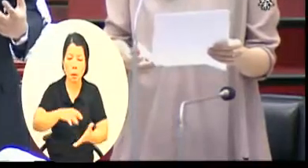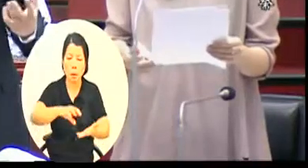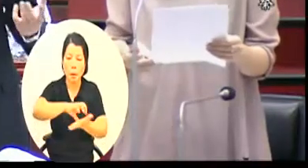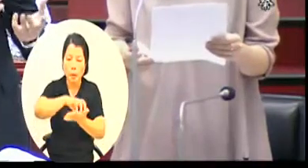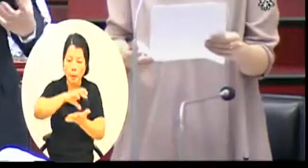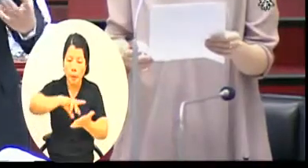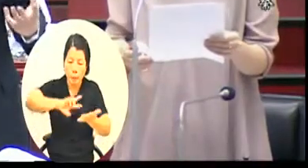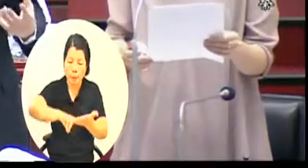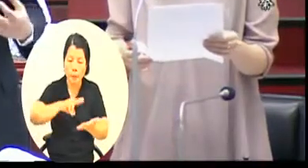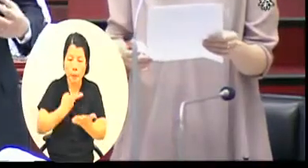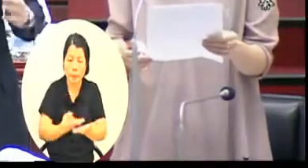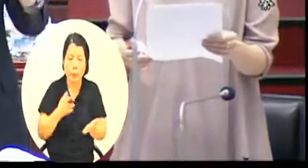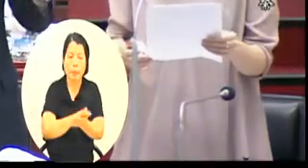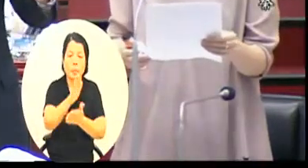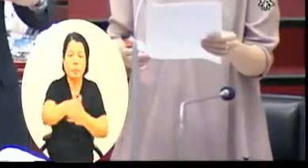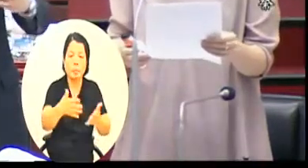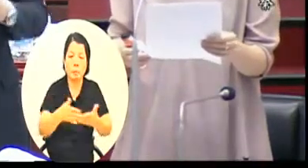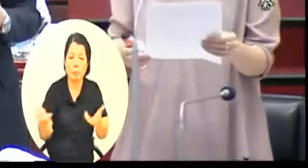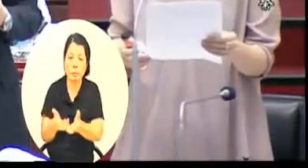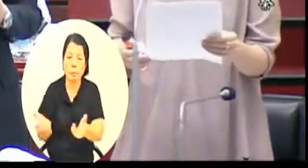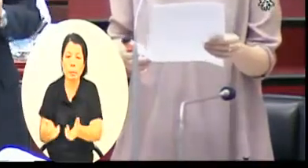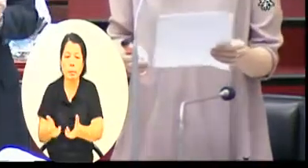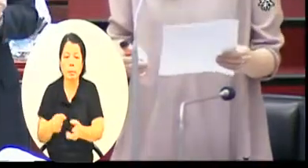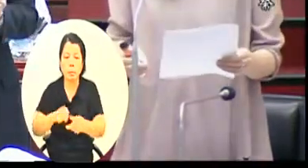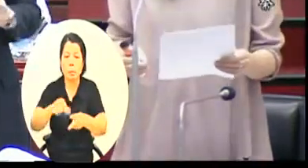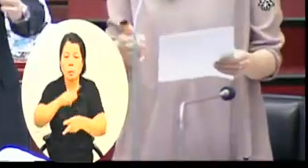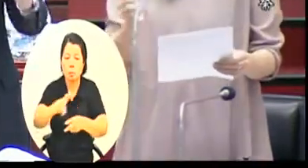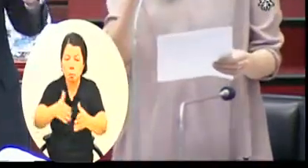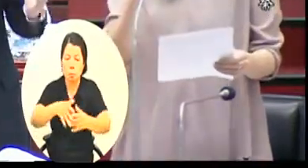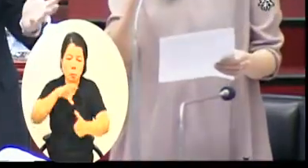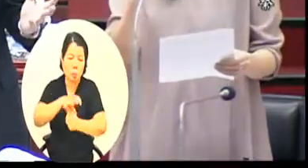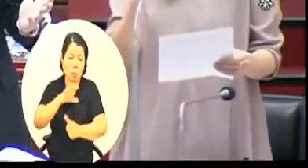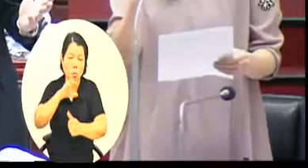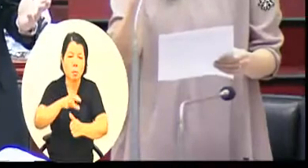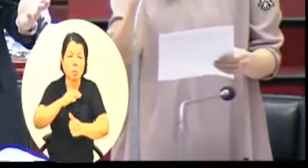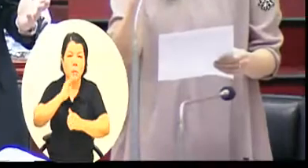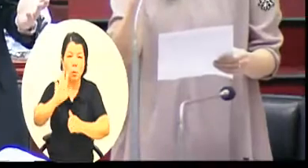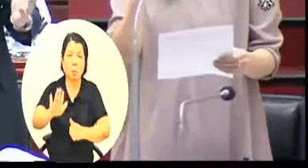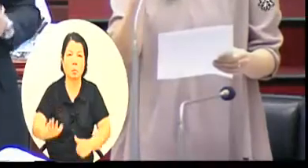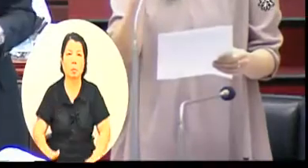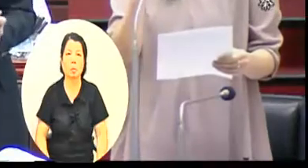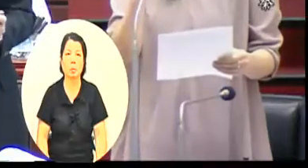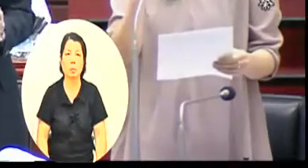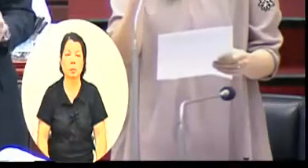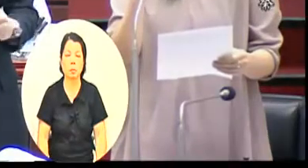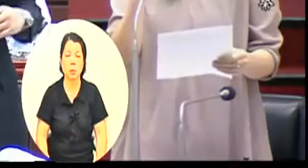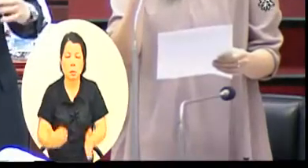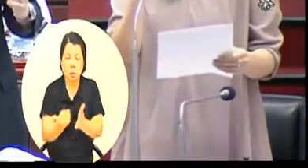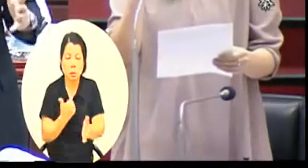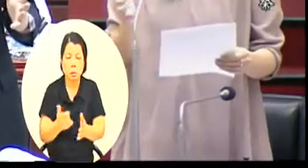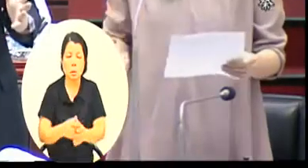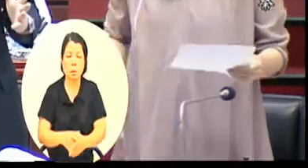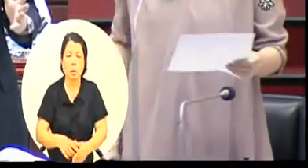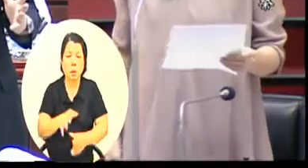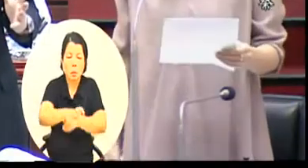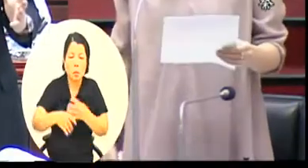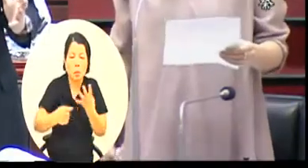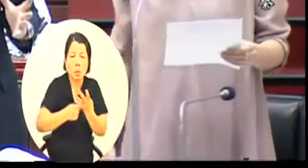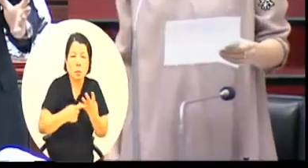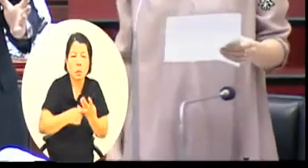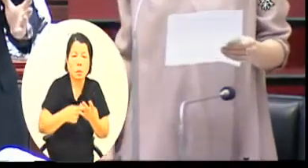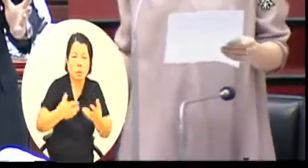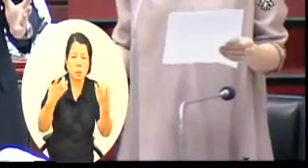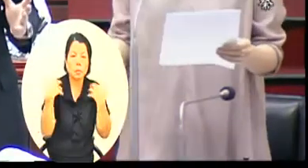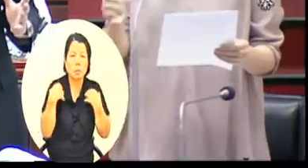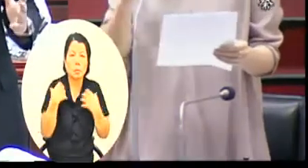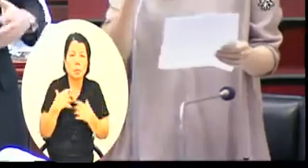发的工具等等，所以它有一些规范。那当然，这前提是农业主管机关要对这个农